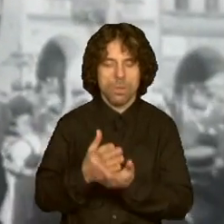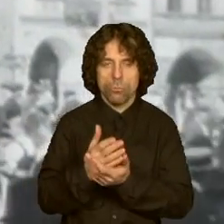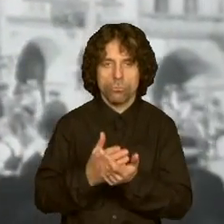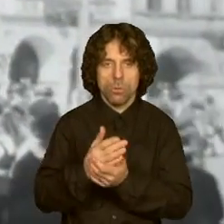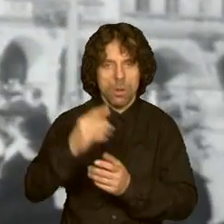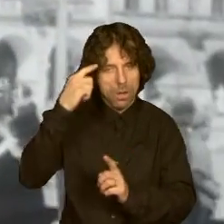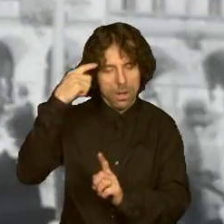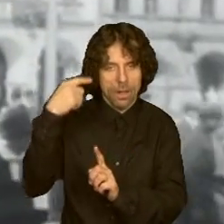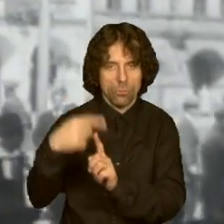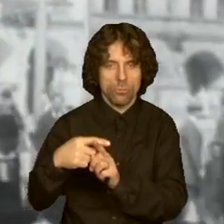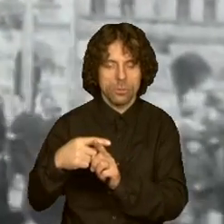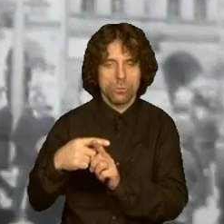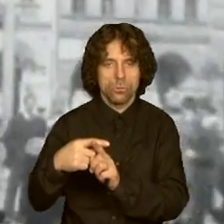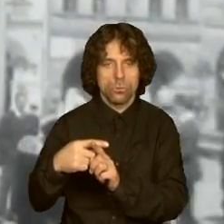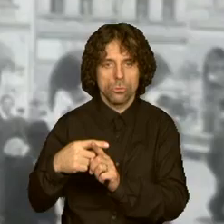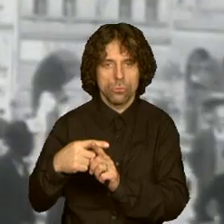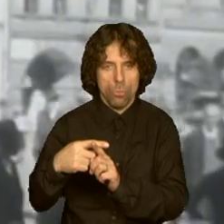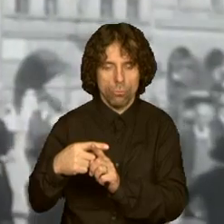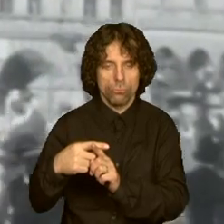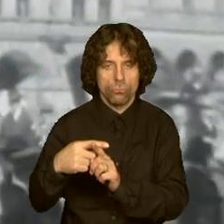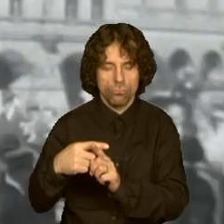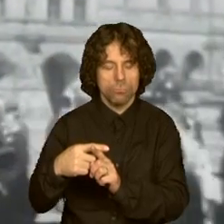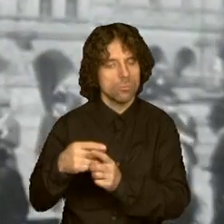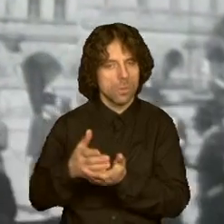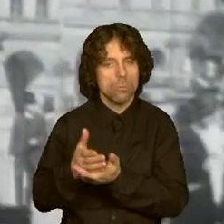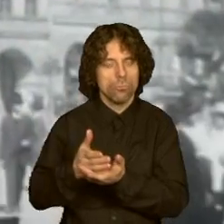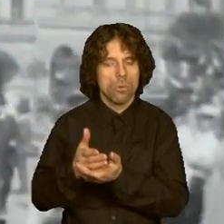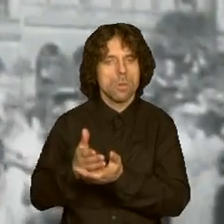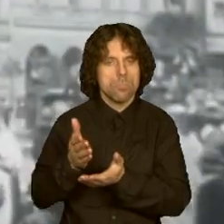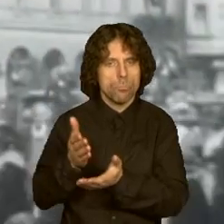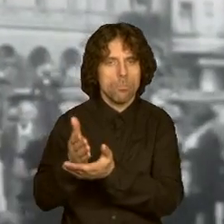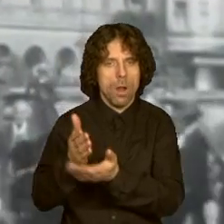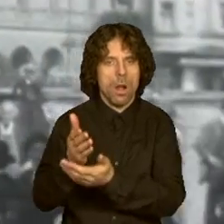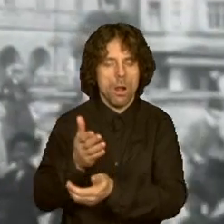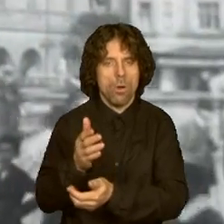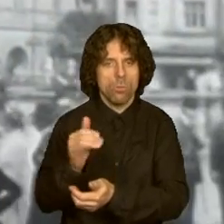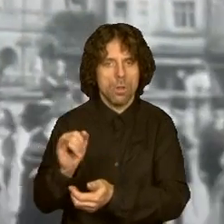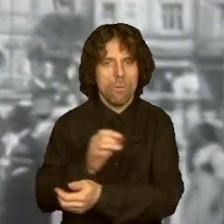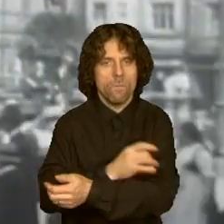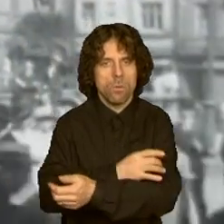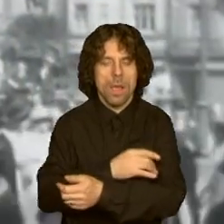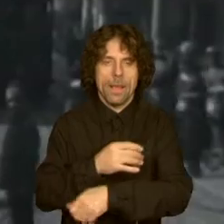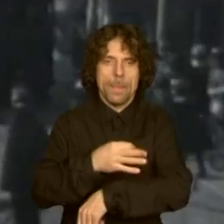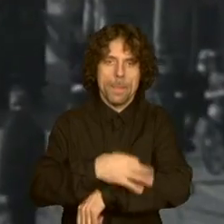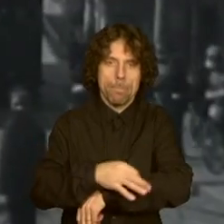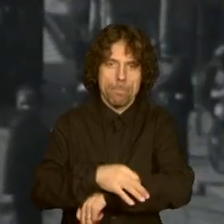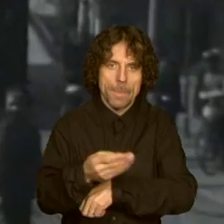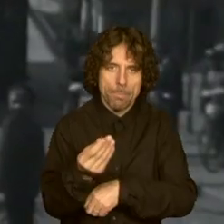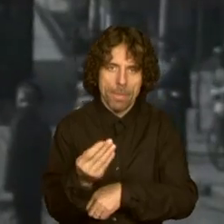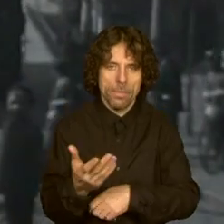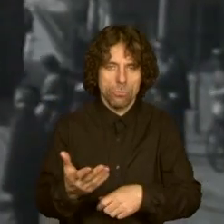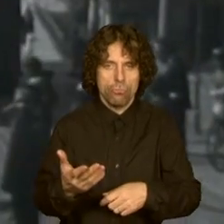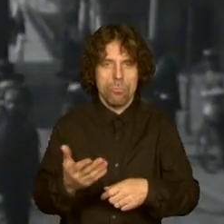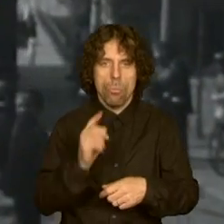kościoła katolickiego na Śląsku Cieszyńskim, ale dla samego miasta. Pomagał różnymi